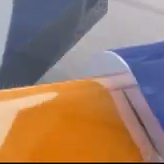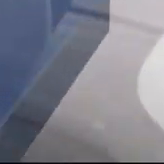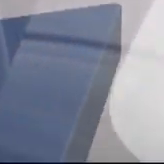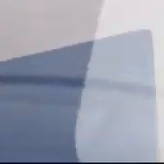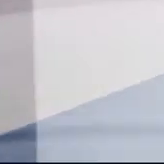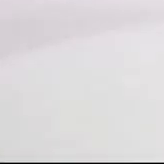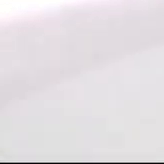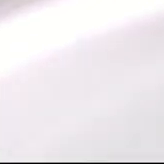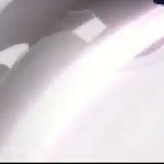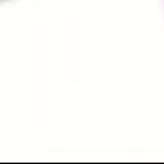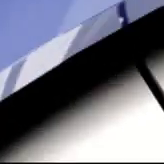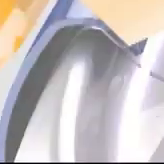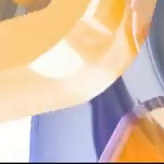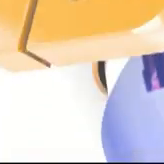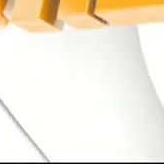הבקש